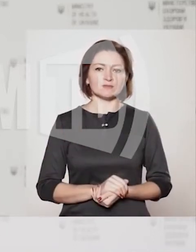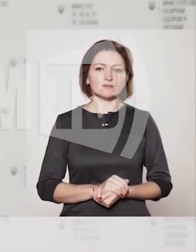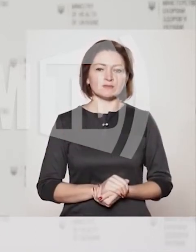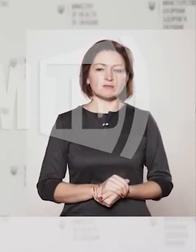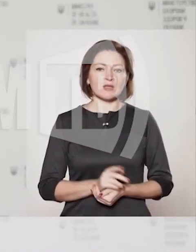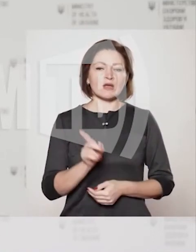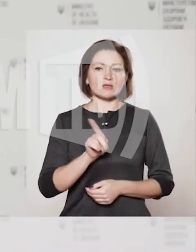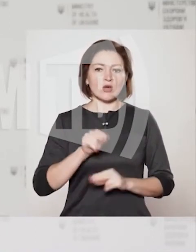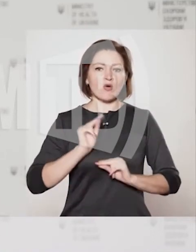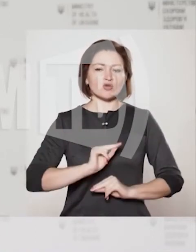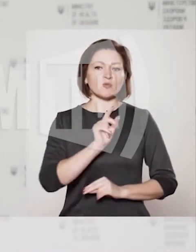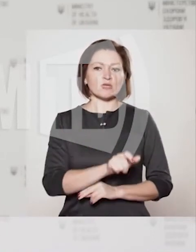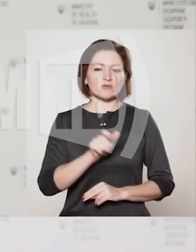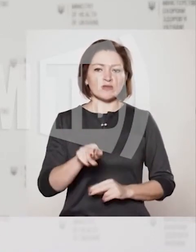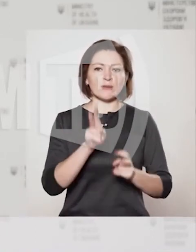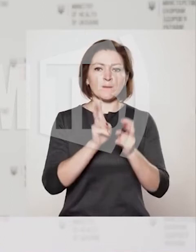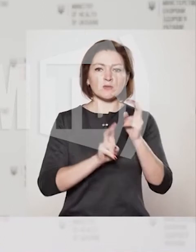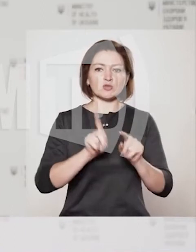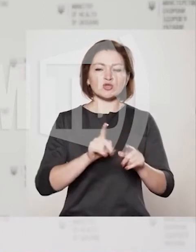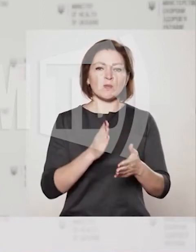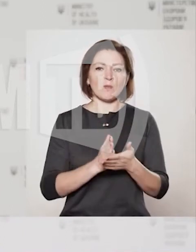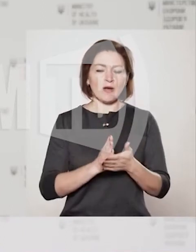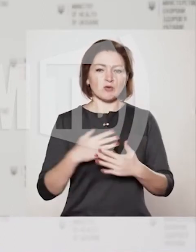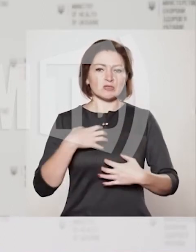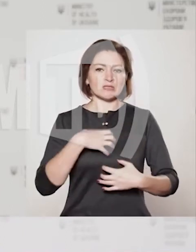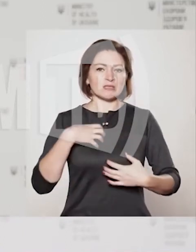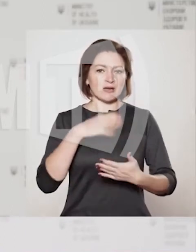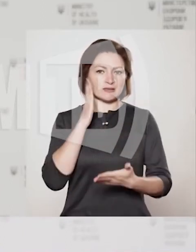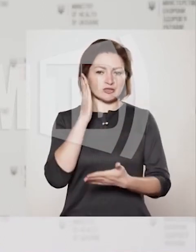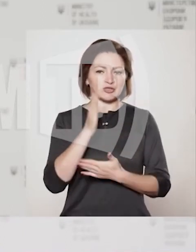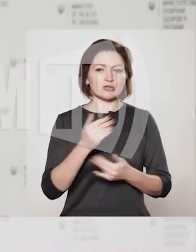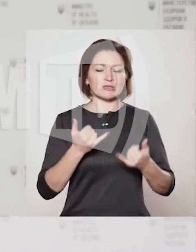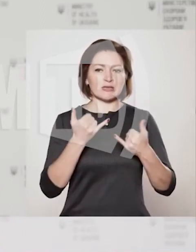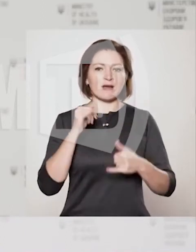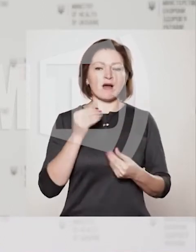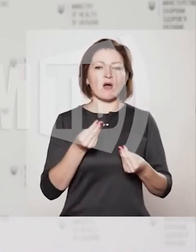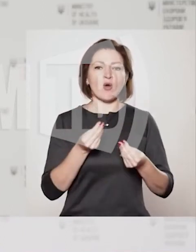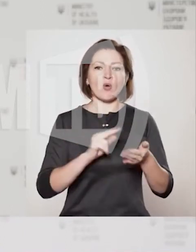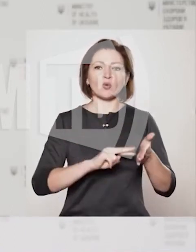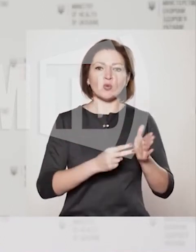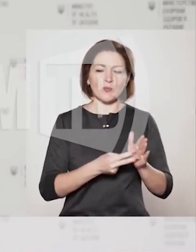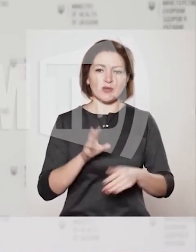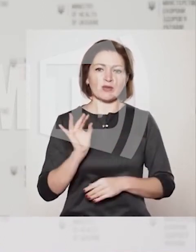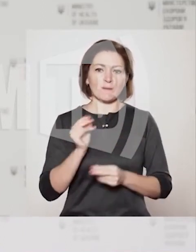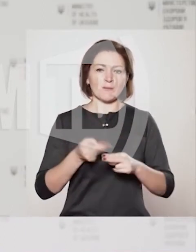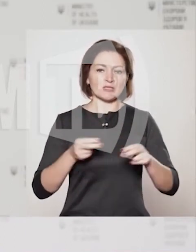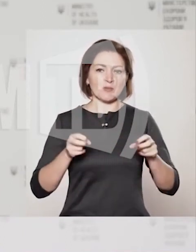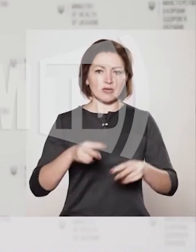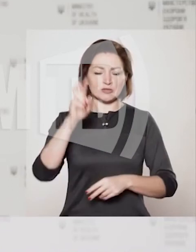Також працівників підприємств, що мають стратегічне значення для економіки та безпеки держави.